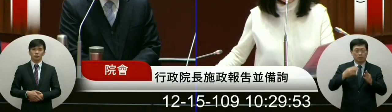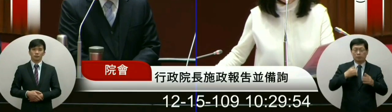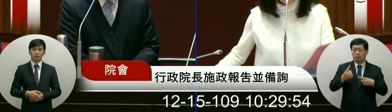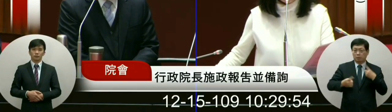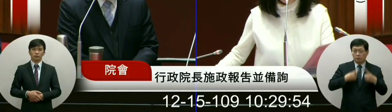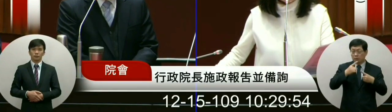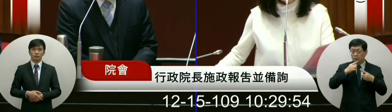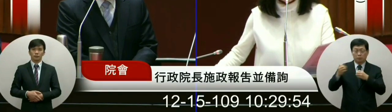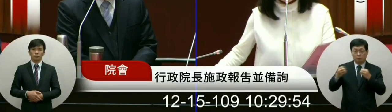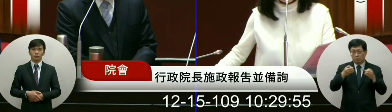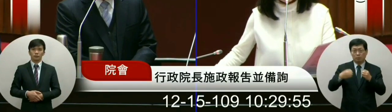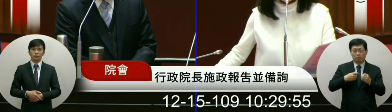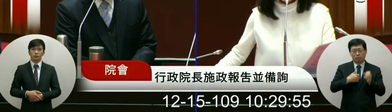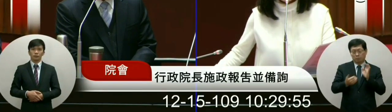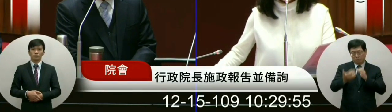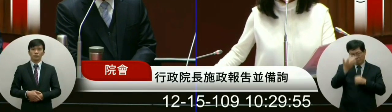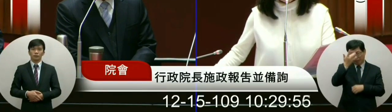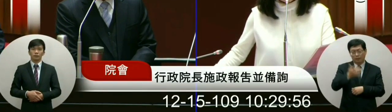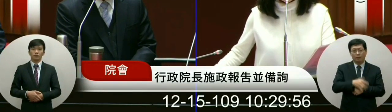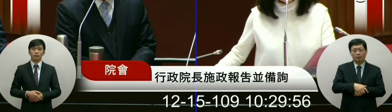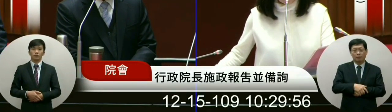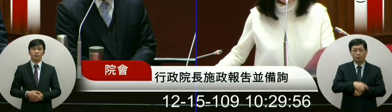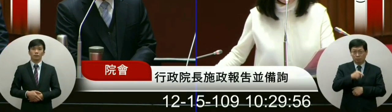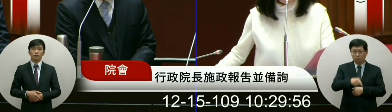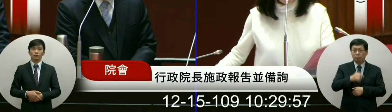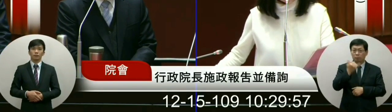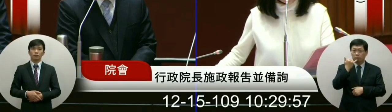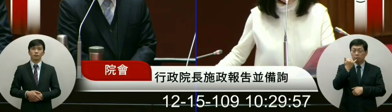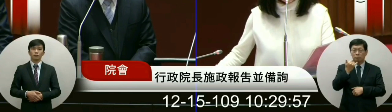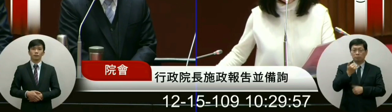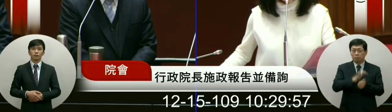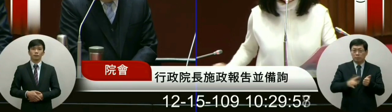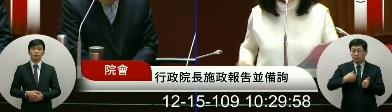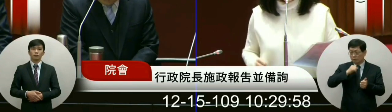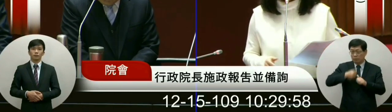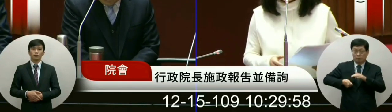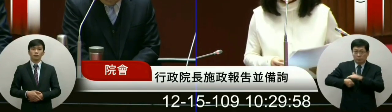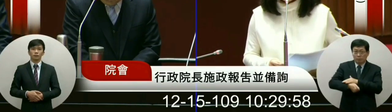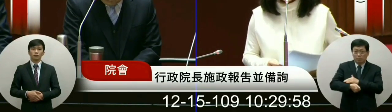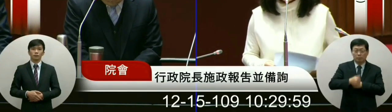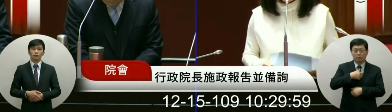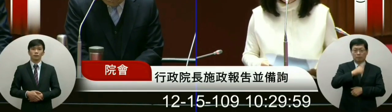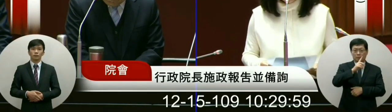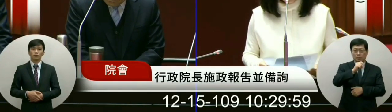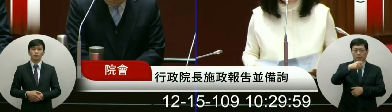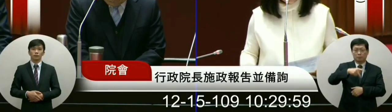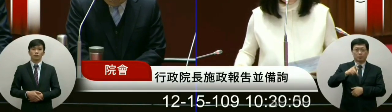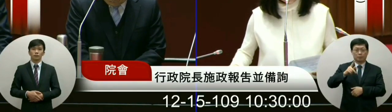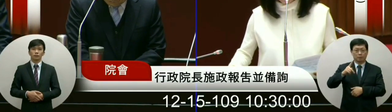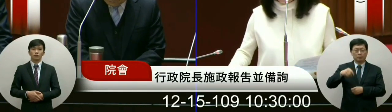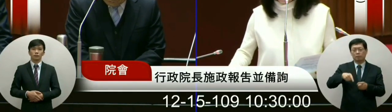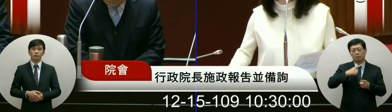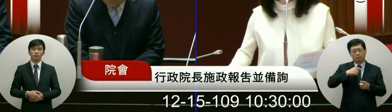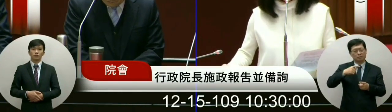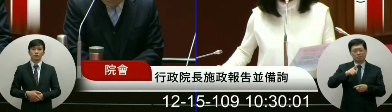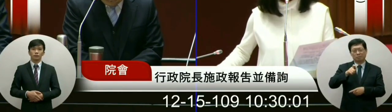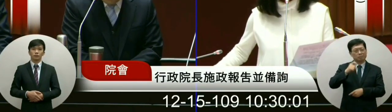易协定谈判的障碍，这更加阻碍了台湾加入 TPP 的愿